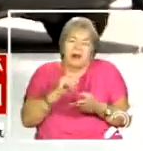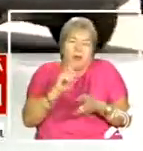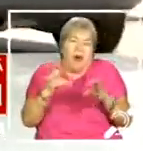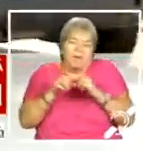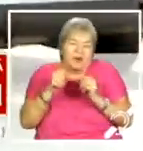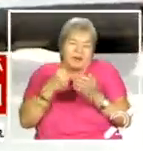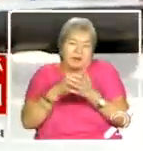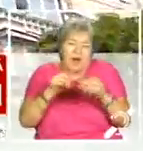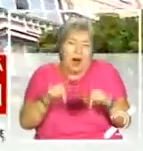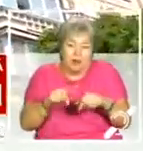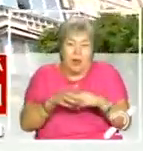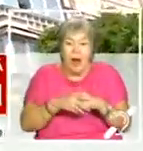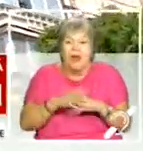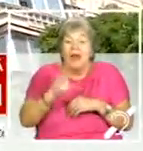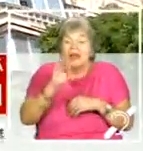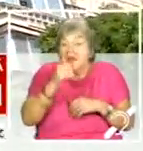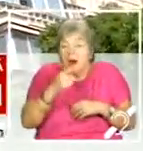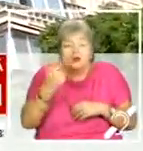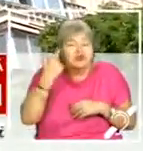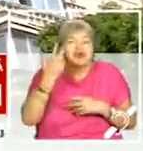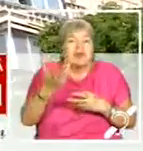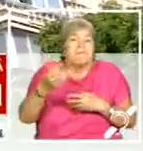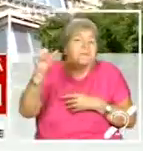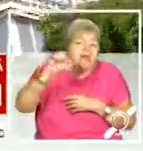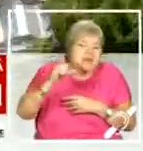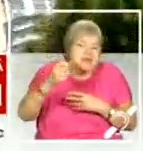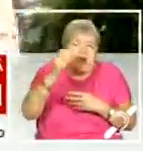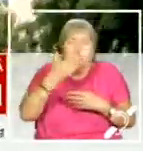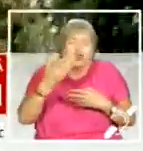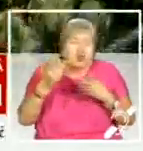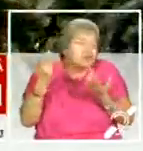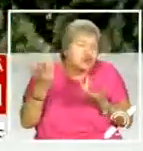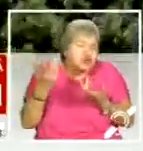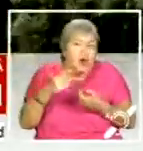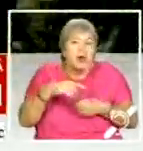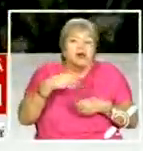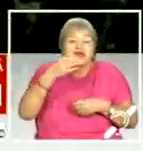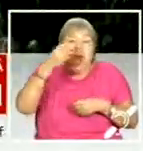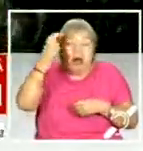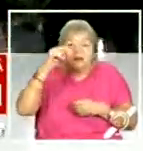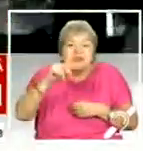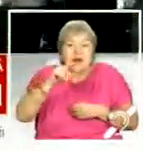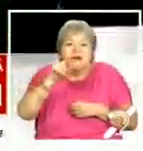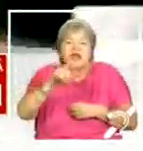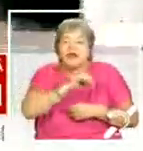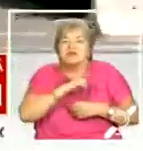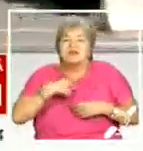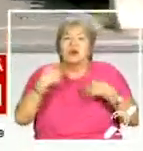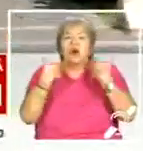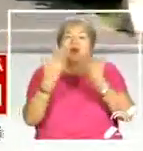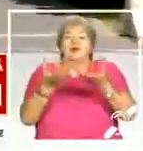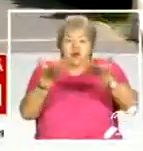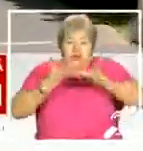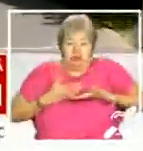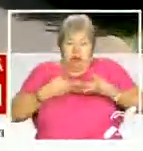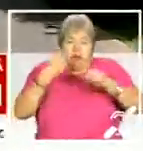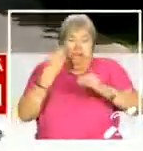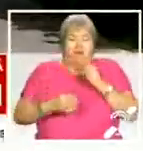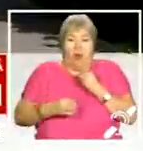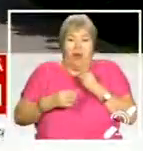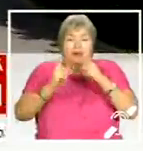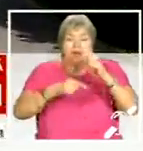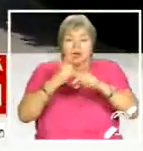strict de acest material inflamabil și a amenințat că se incendiază, însă apoi a aruncat cu această sticlă.